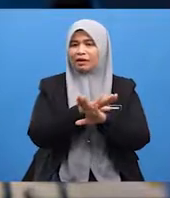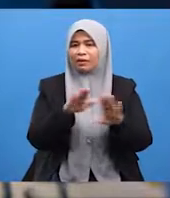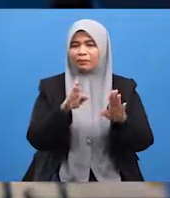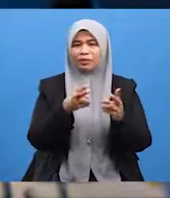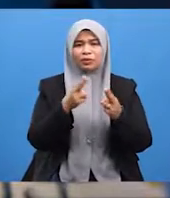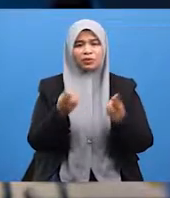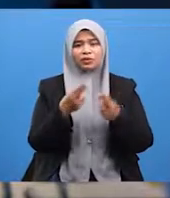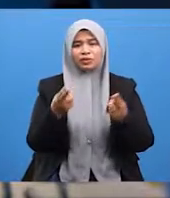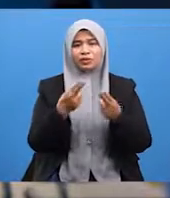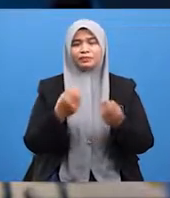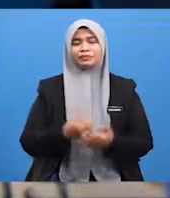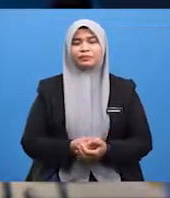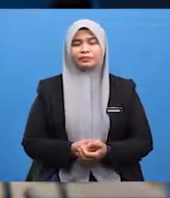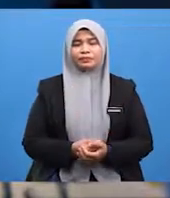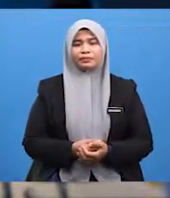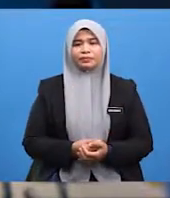usaha.